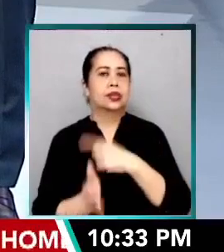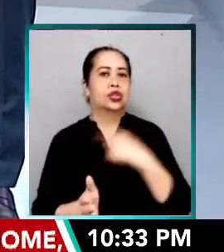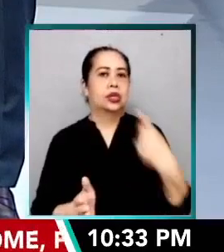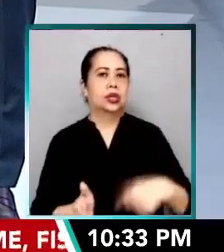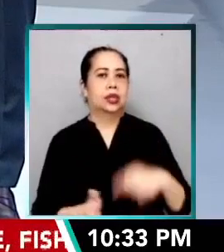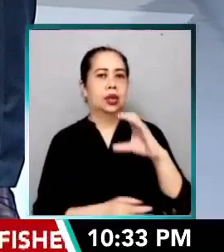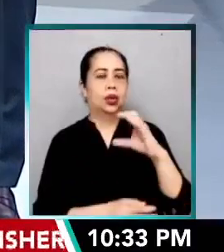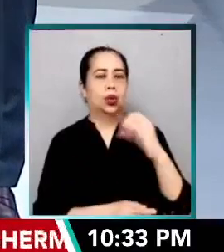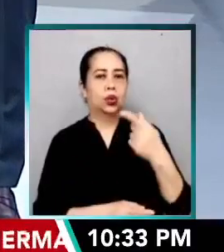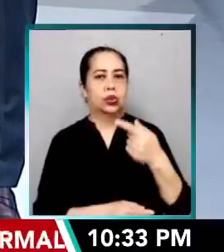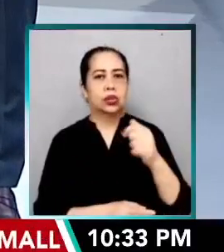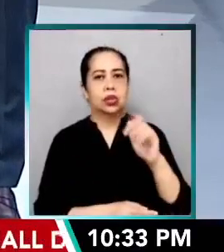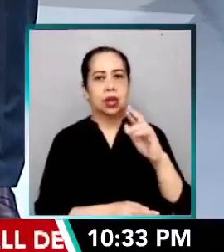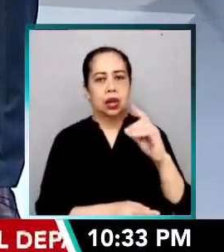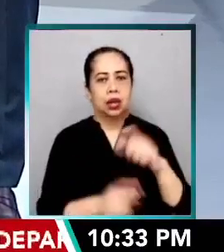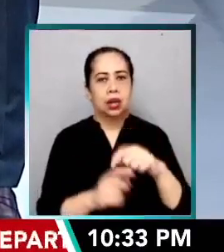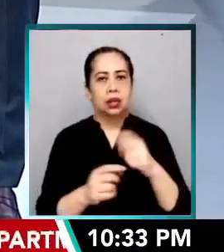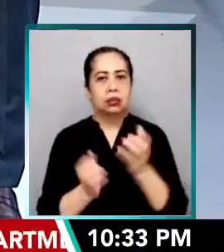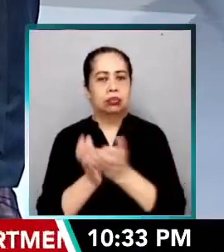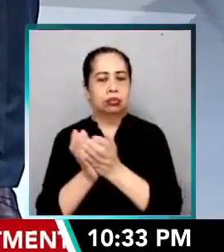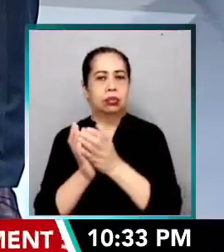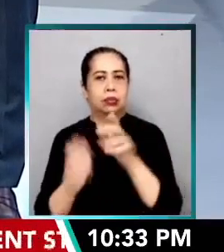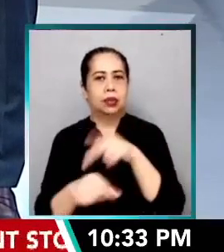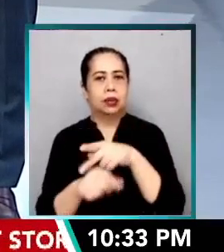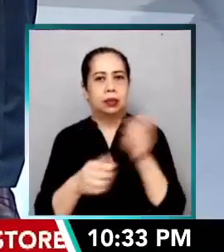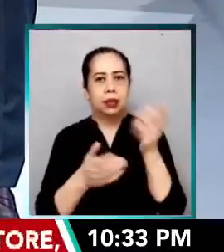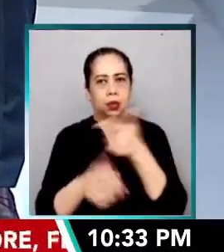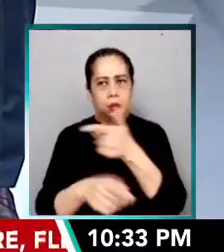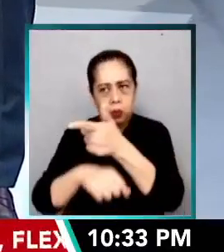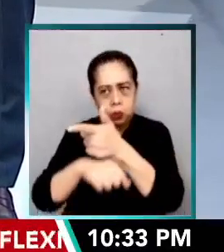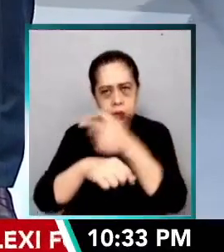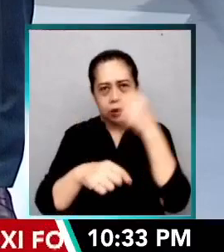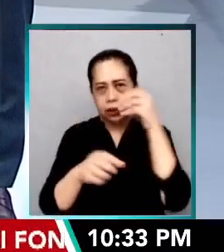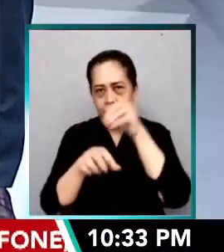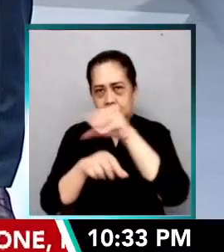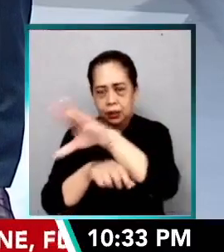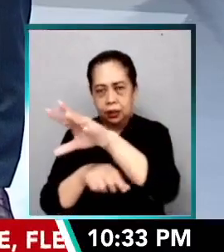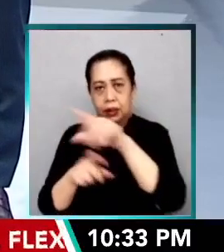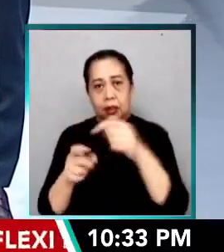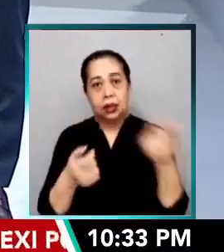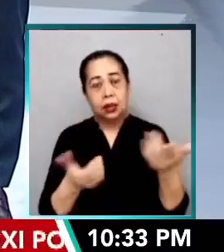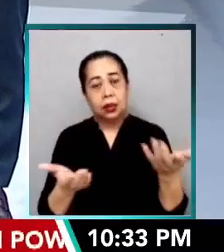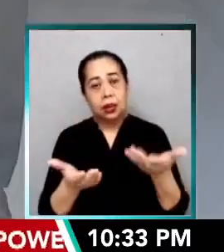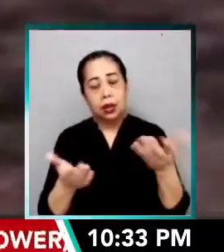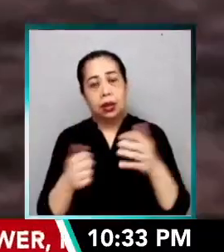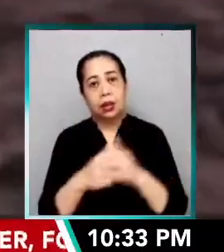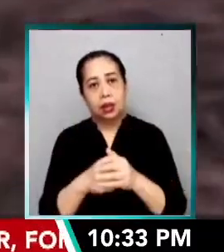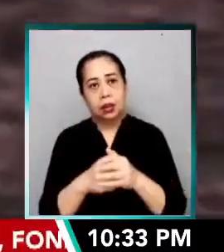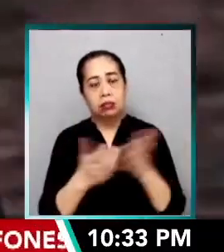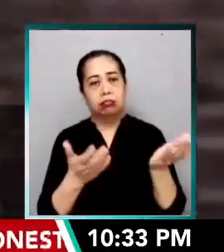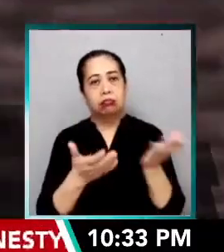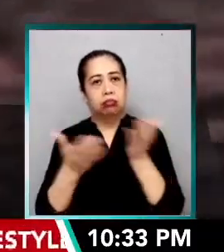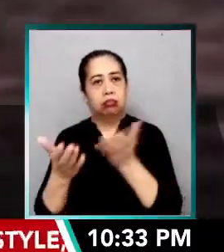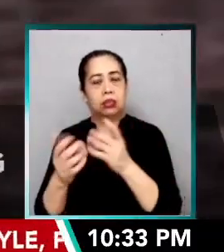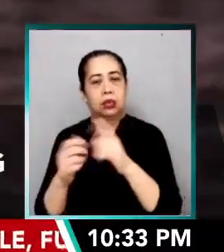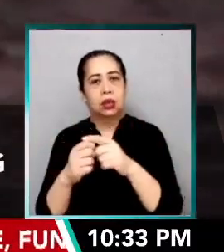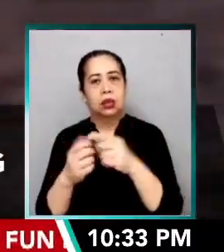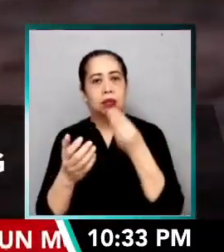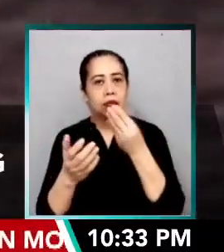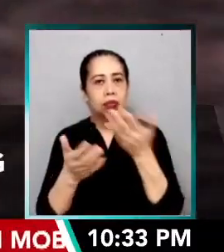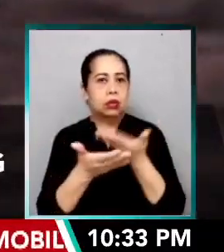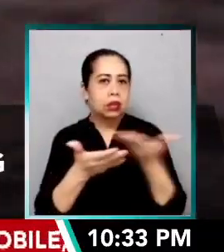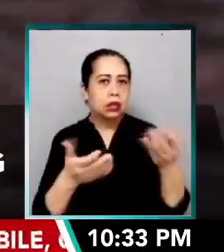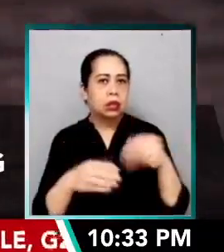barko ng Pilipinas na naghatid ng supply sa mga sundalong Pilipino sa Ayungin Shoal. Ayon sa Presidential Communications